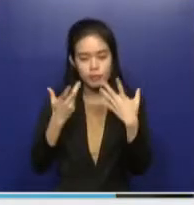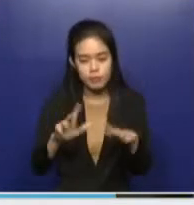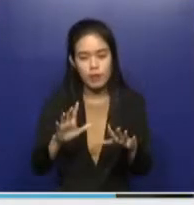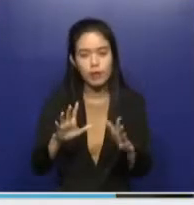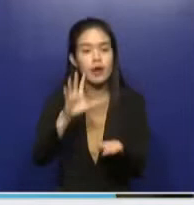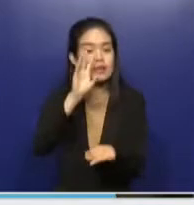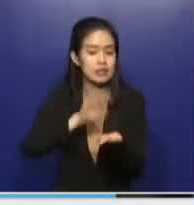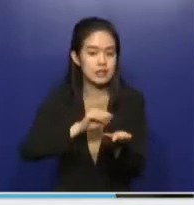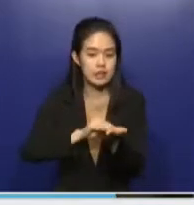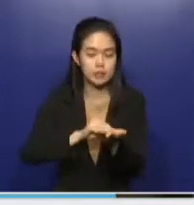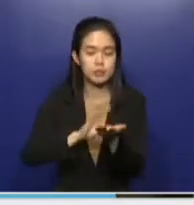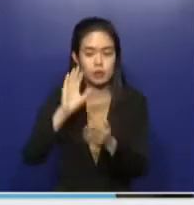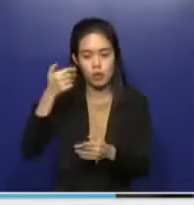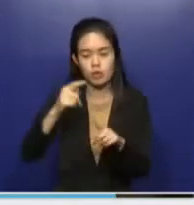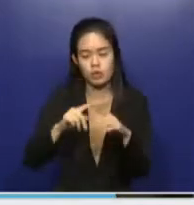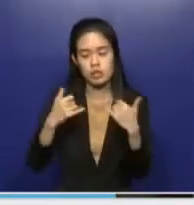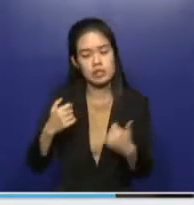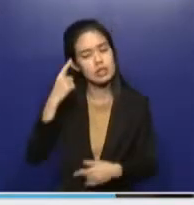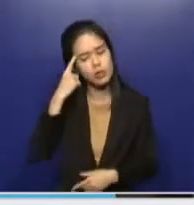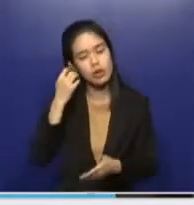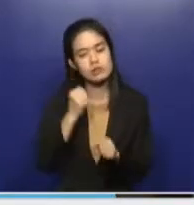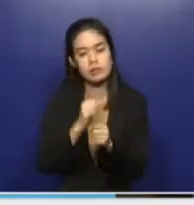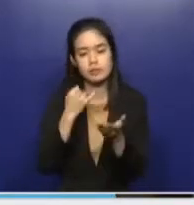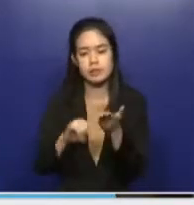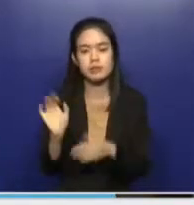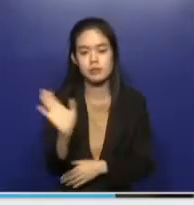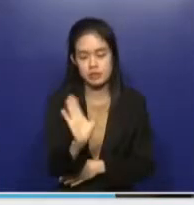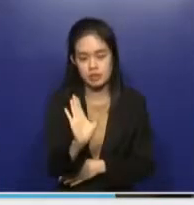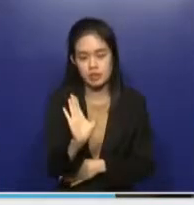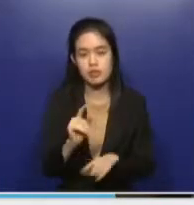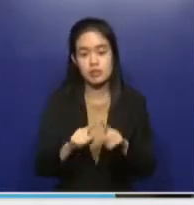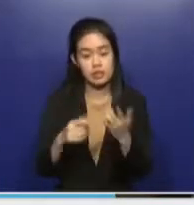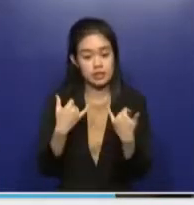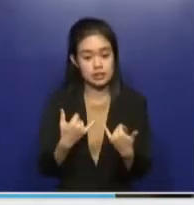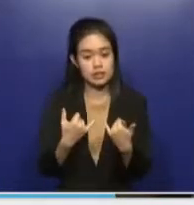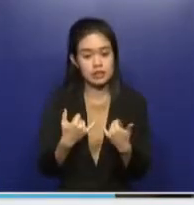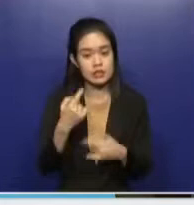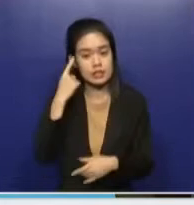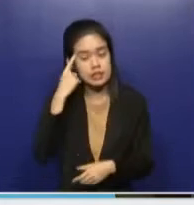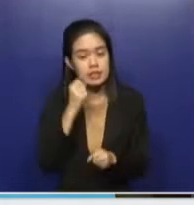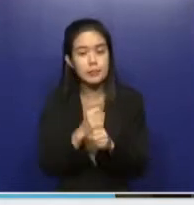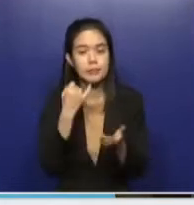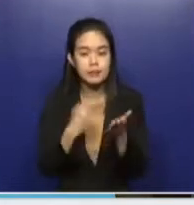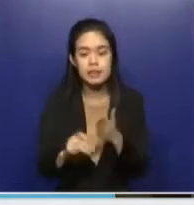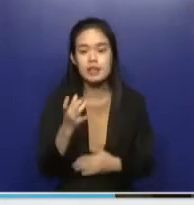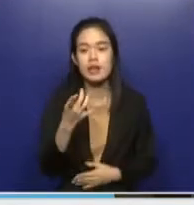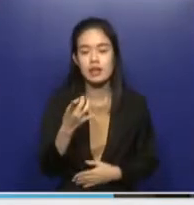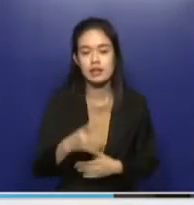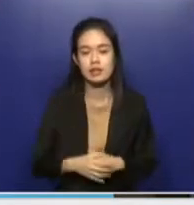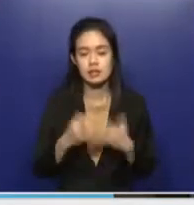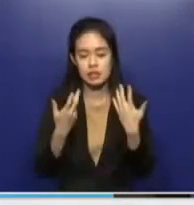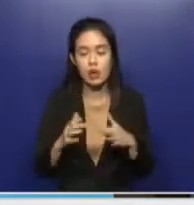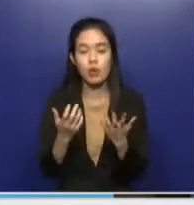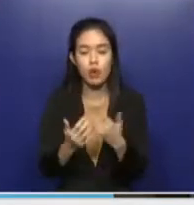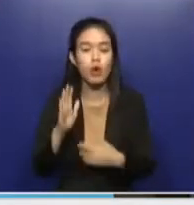องเรื่องนี้เป็นข้อผิดพลาดปกติแต่ต้องมองว่าเป็นข้อผิดพลาดที่เราจะศึกษาและทำให้ไม่เกิดขึ้นอีกครั้งหนึ่ง